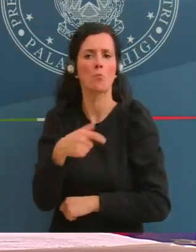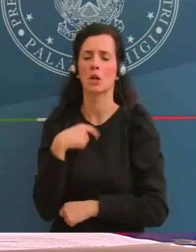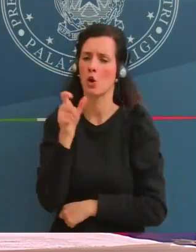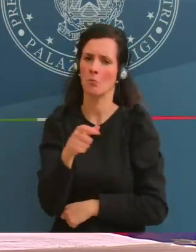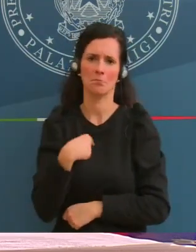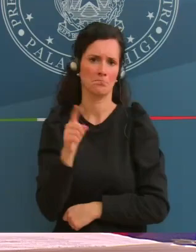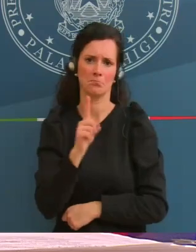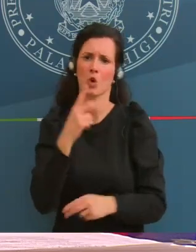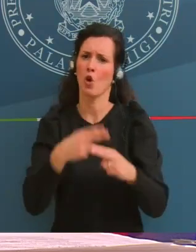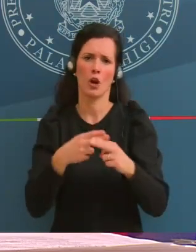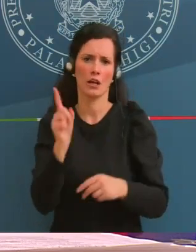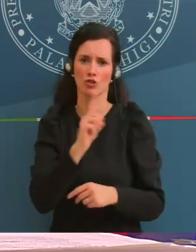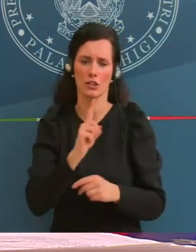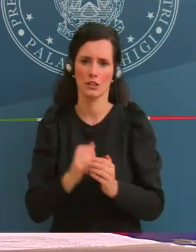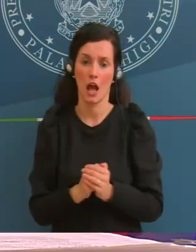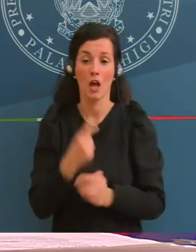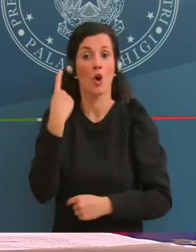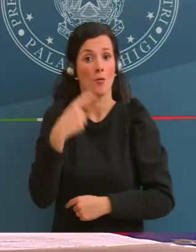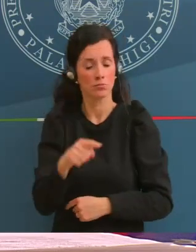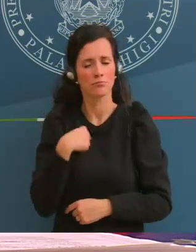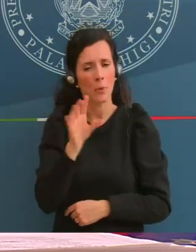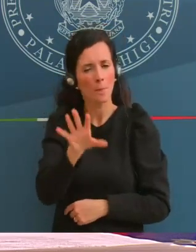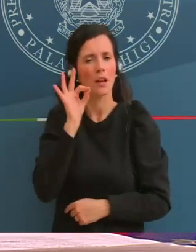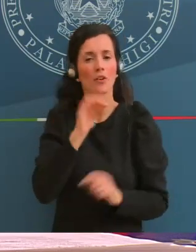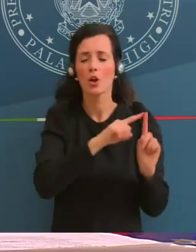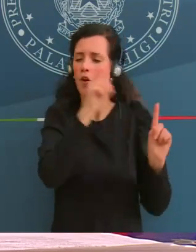della vaccinazione grazie